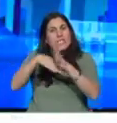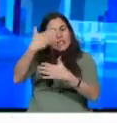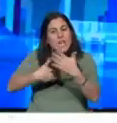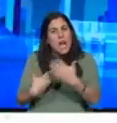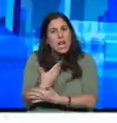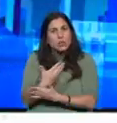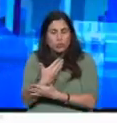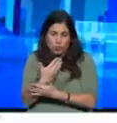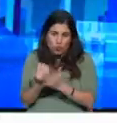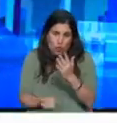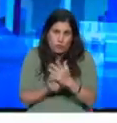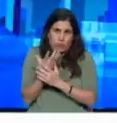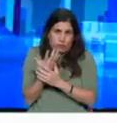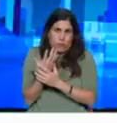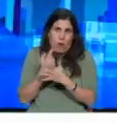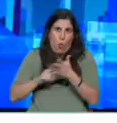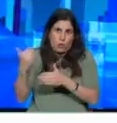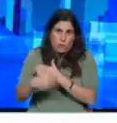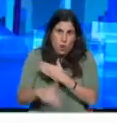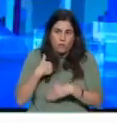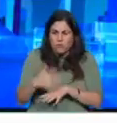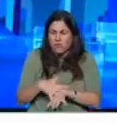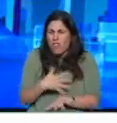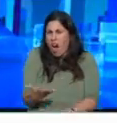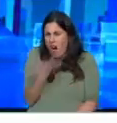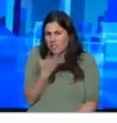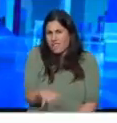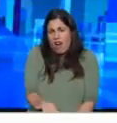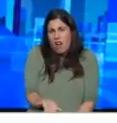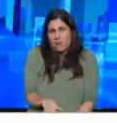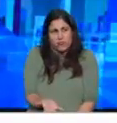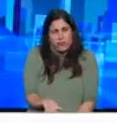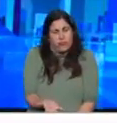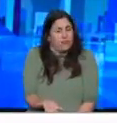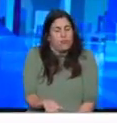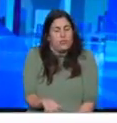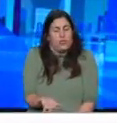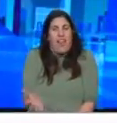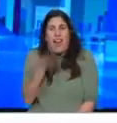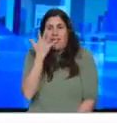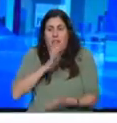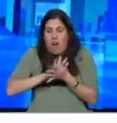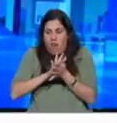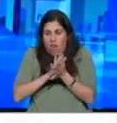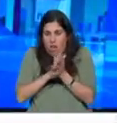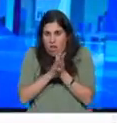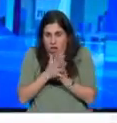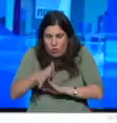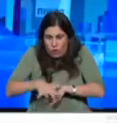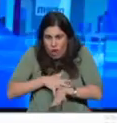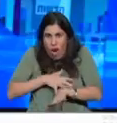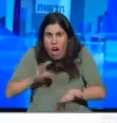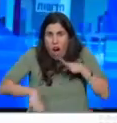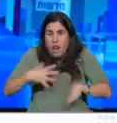האחרונים. אז כן, הרגשתי אכזבה שהפכה מהר מאוד לתחושה של עצבים